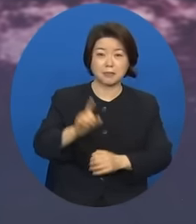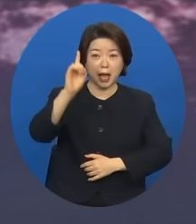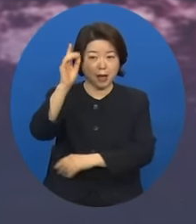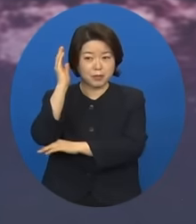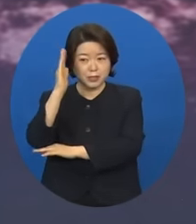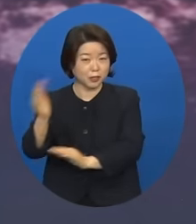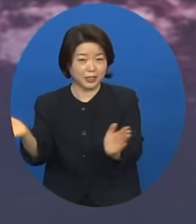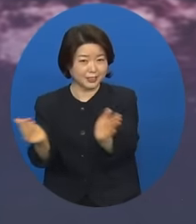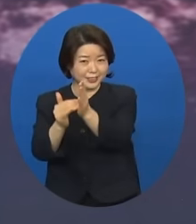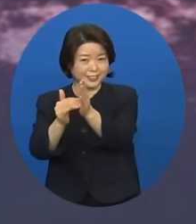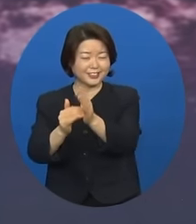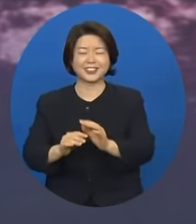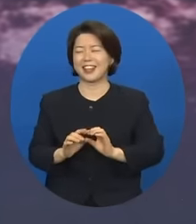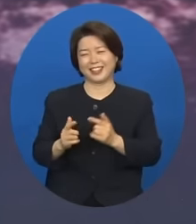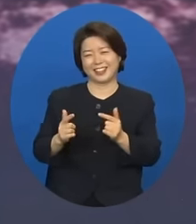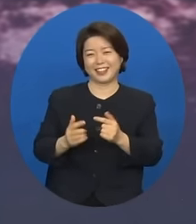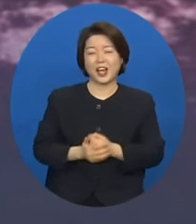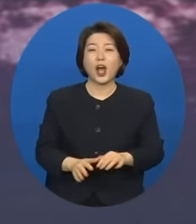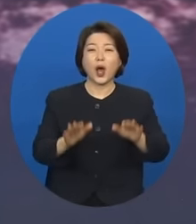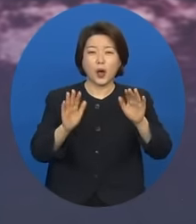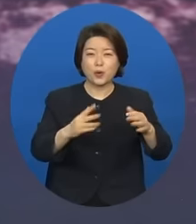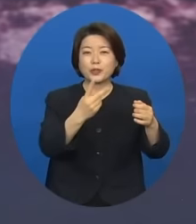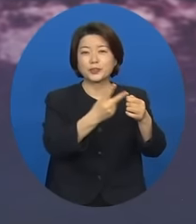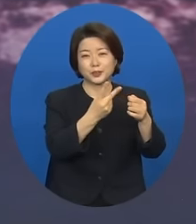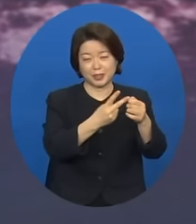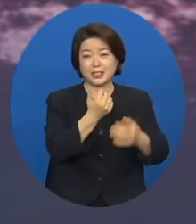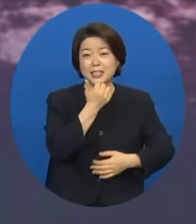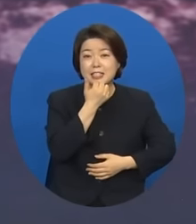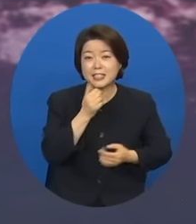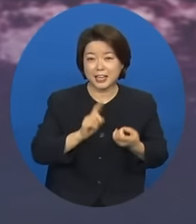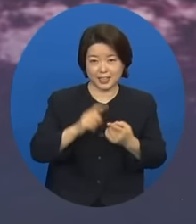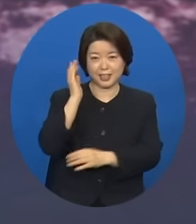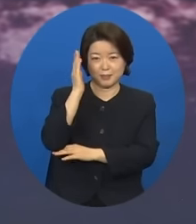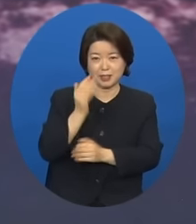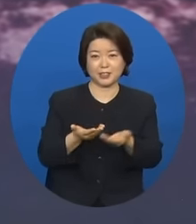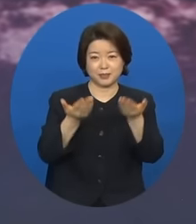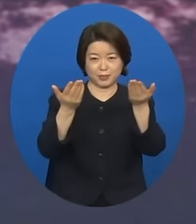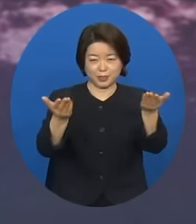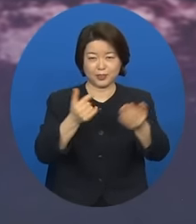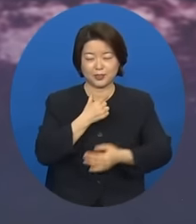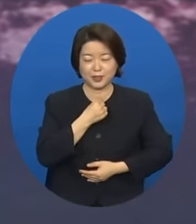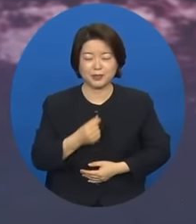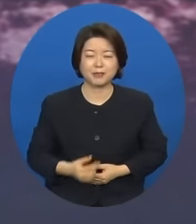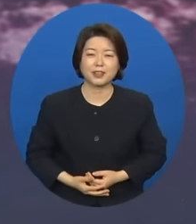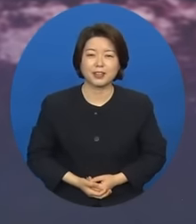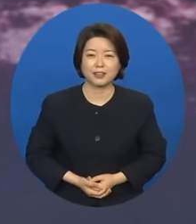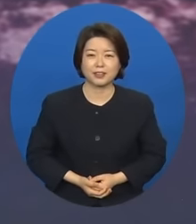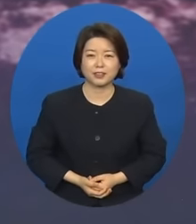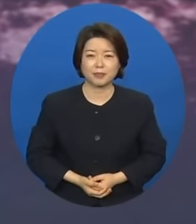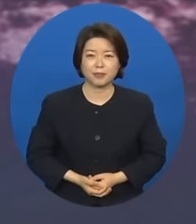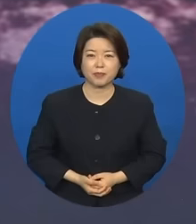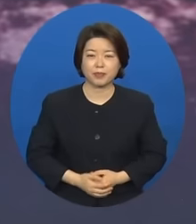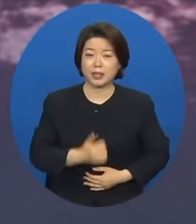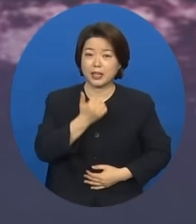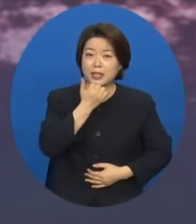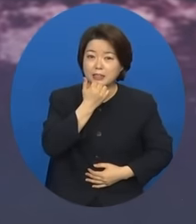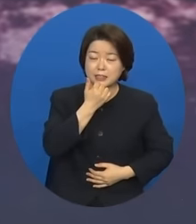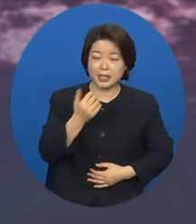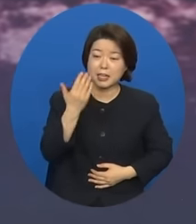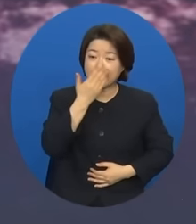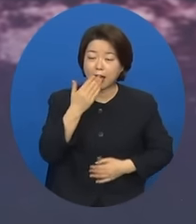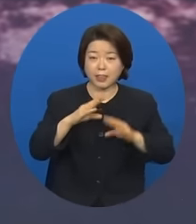끝날 정도는 아닙니다 여러분 그래서 오늘 두 번째 이삭에 대한 말씀을 나누려고 합니다 이삭의 가나한 땅에